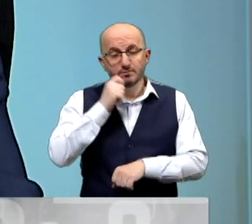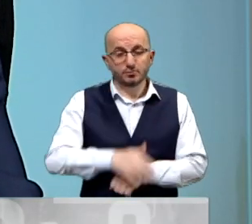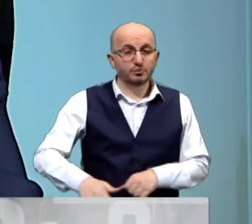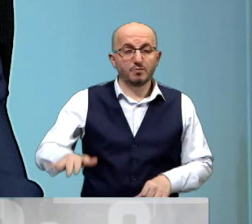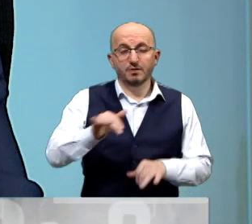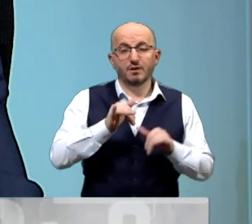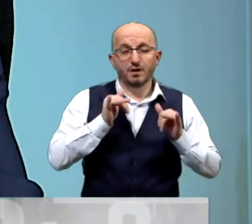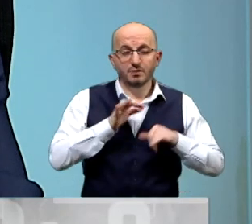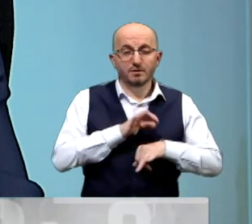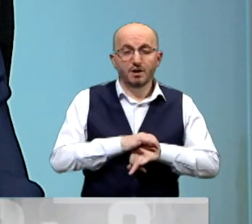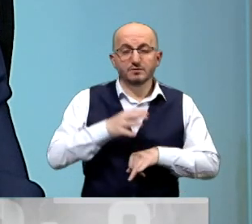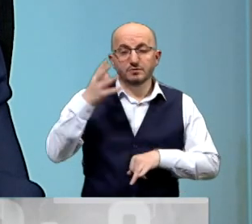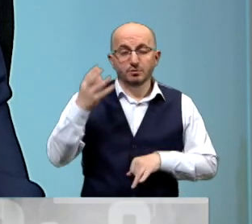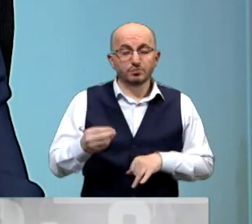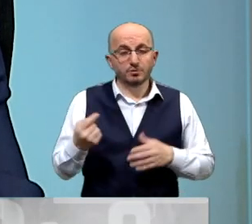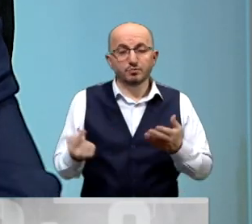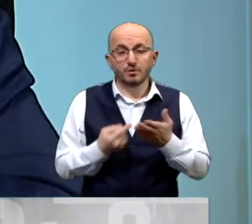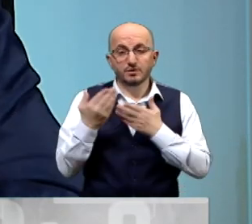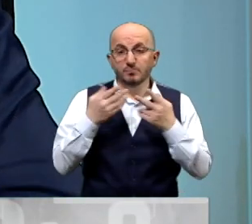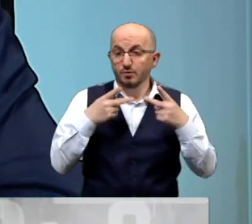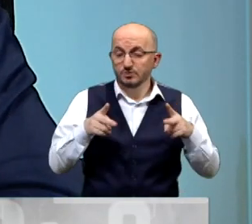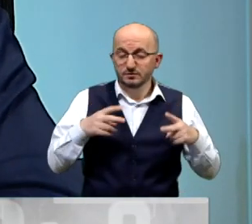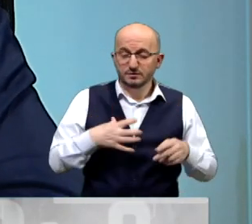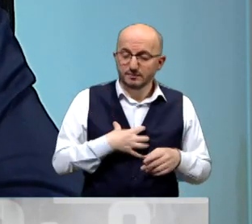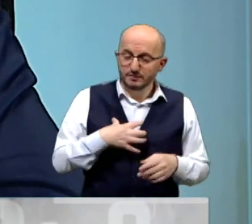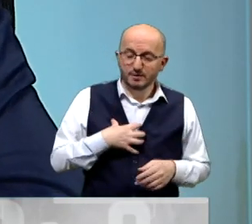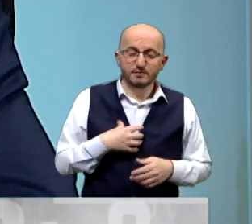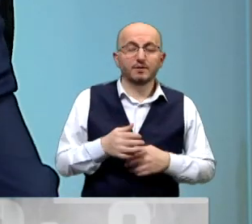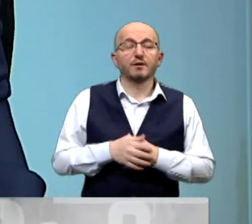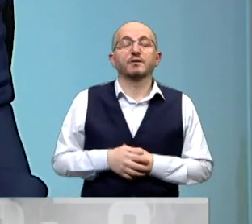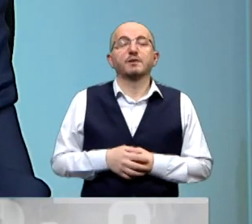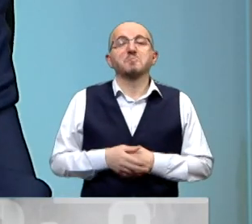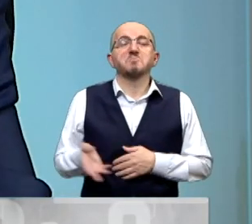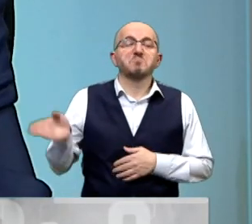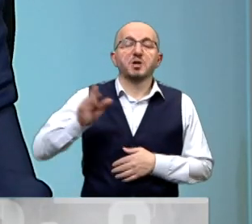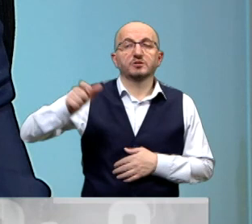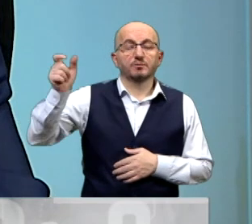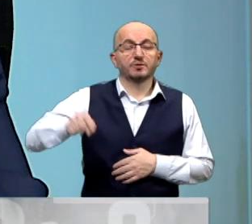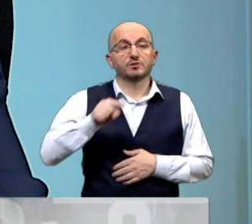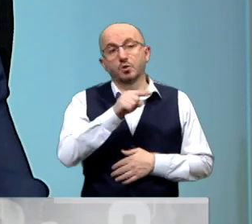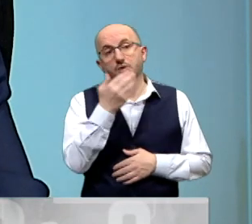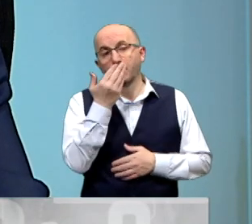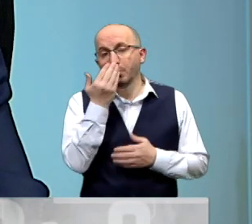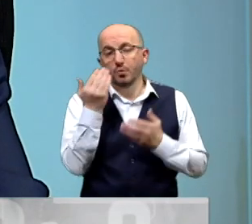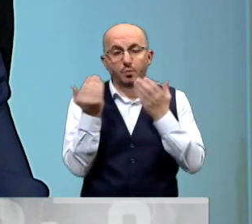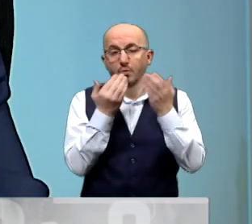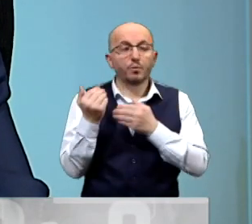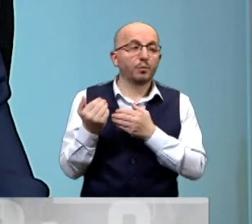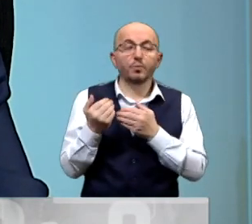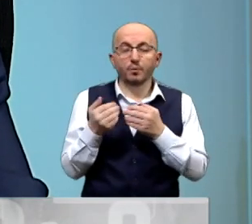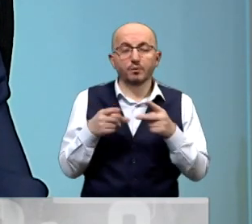olunca kur'an-ı Kerim okuyabilirler kendi kendilerini okurlar veya bir başkası onu okuyabilir bunu